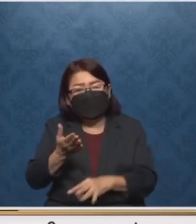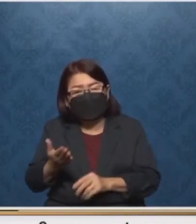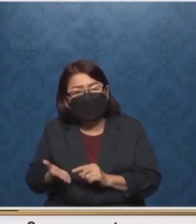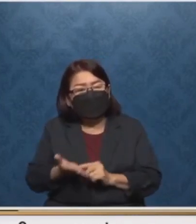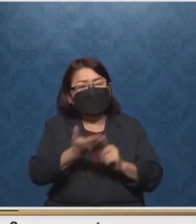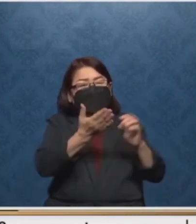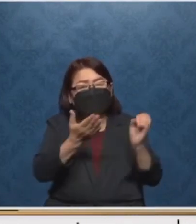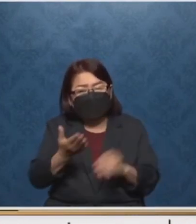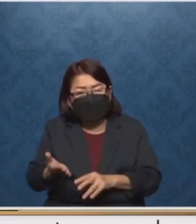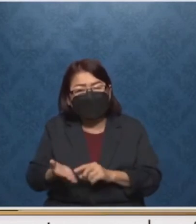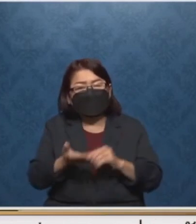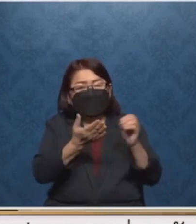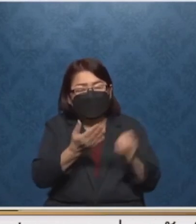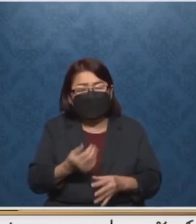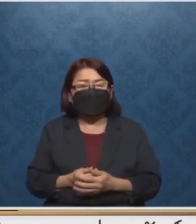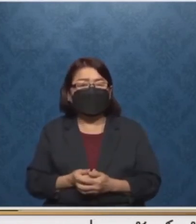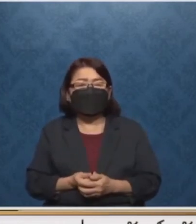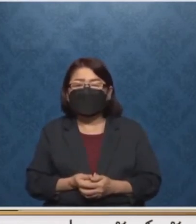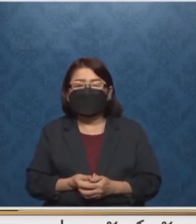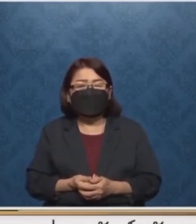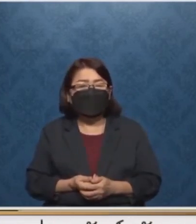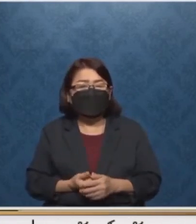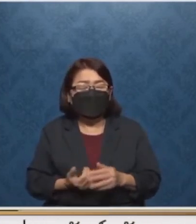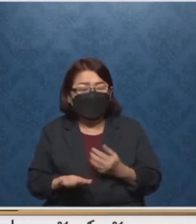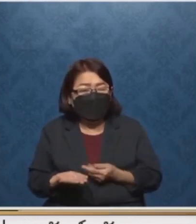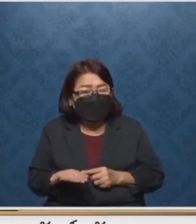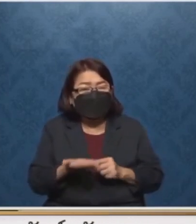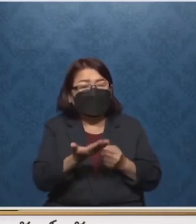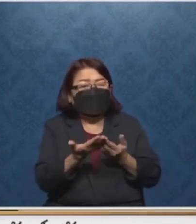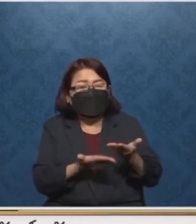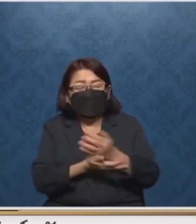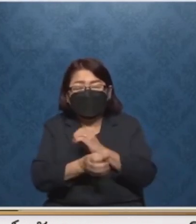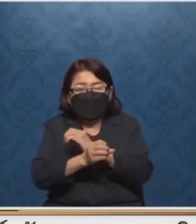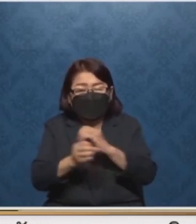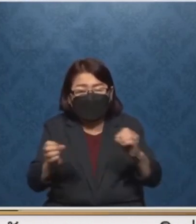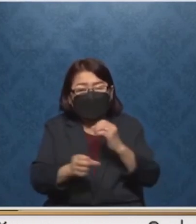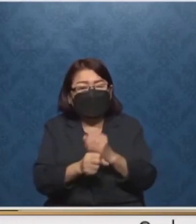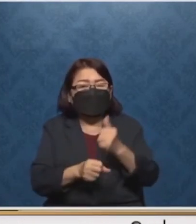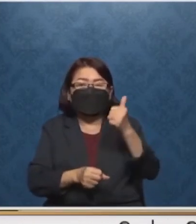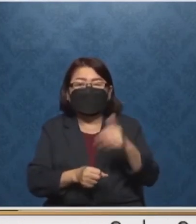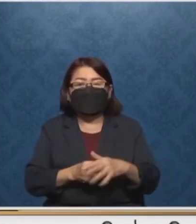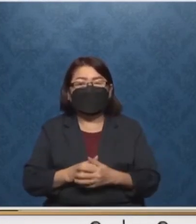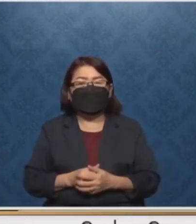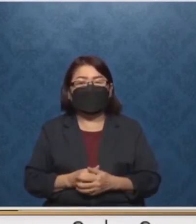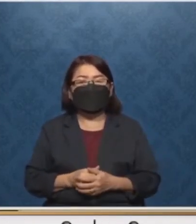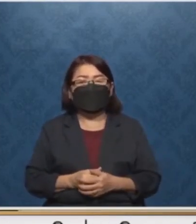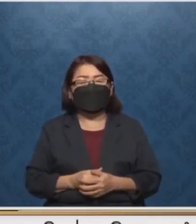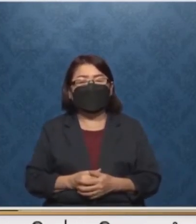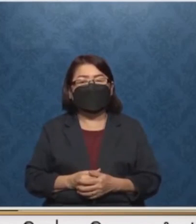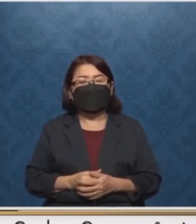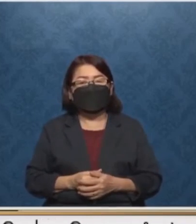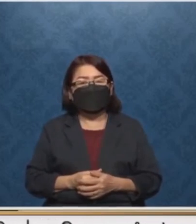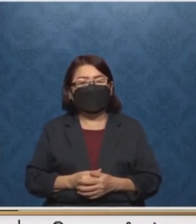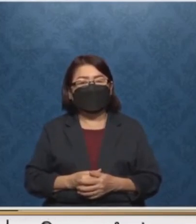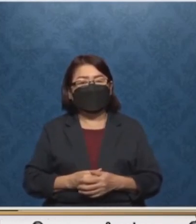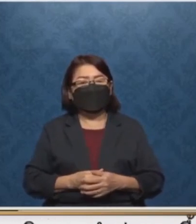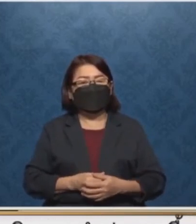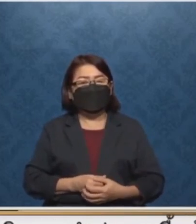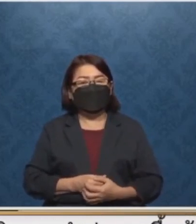ต่างๆนานาไม่เคยไปถึงฝั่งฝันเราจึงยังไม่ได้กฎหมายในเรื่องนี้เกิดขึ้นมาสักที